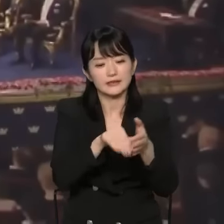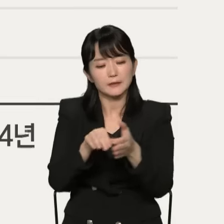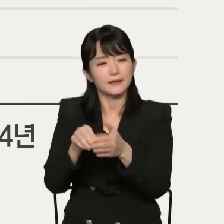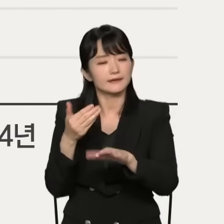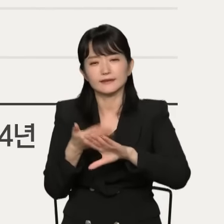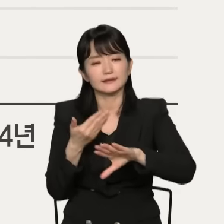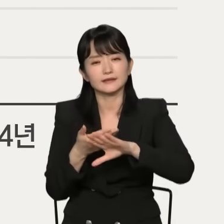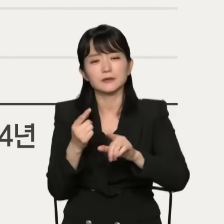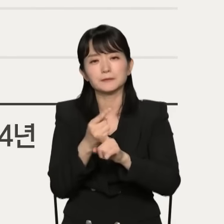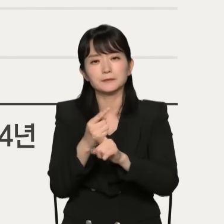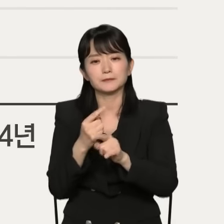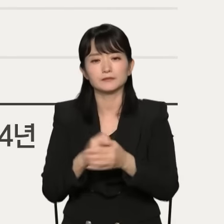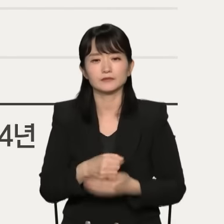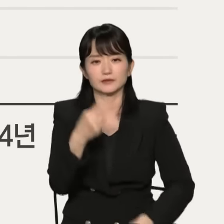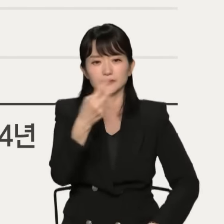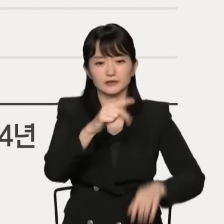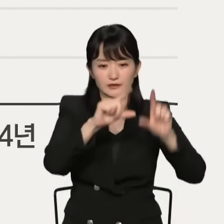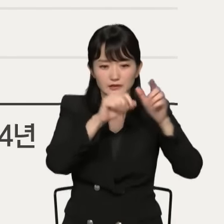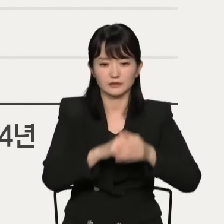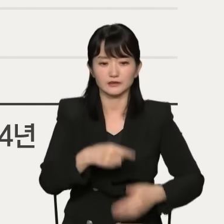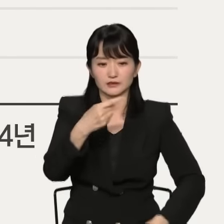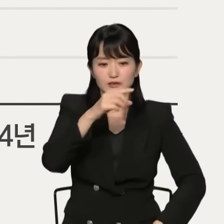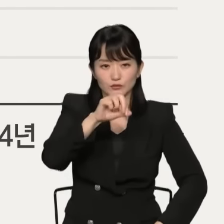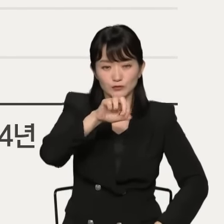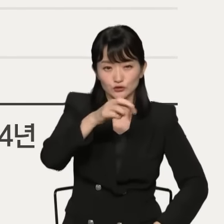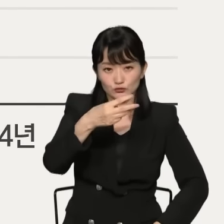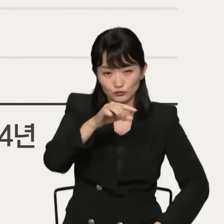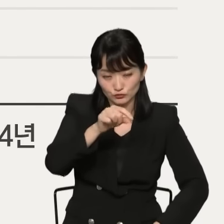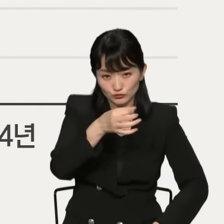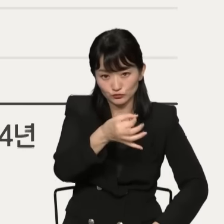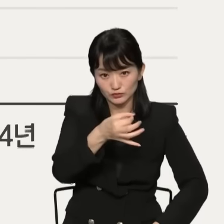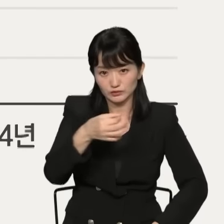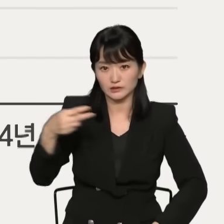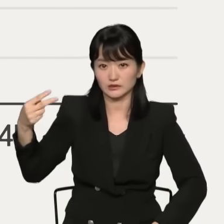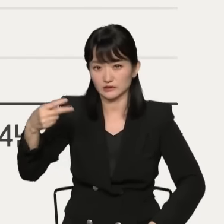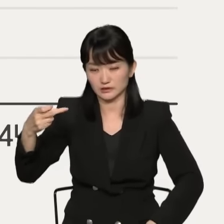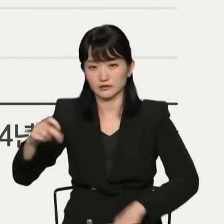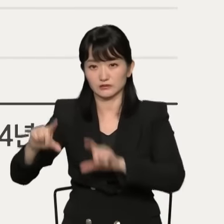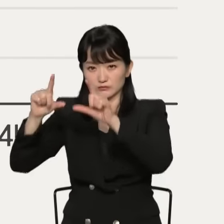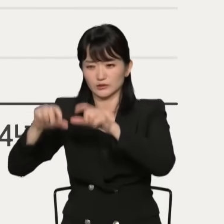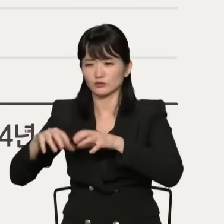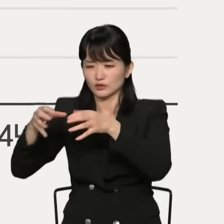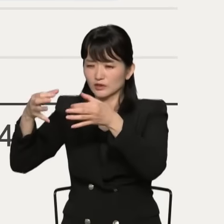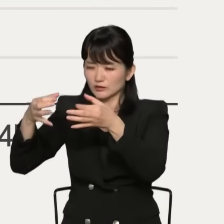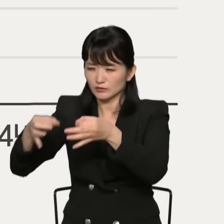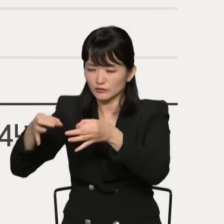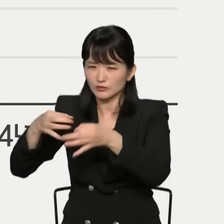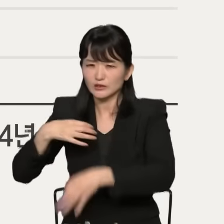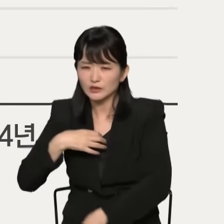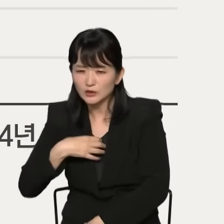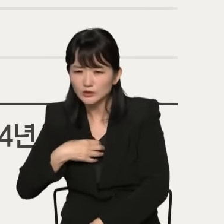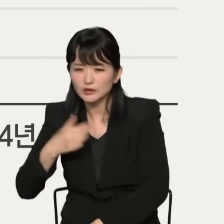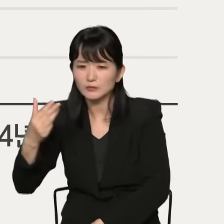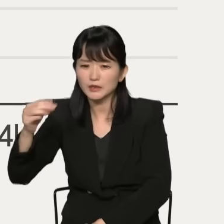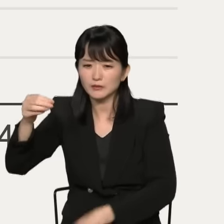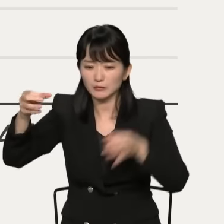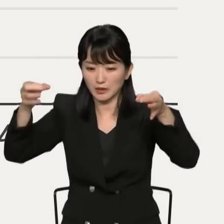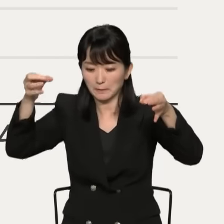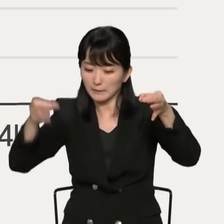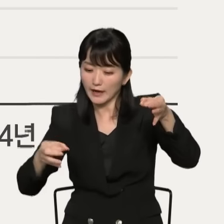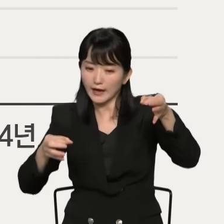달라졌습니다. 2000년대 들어 1,000만 크로나였던 상금은 2012년 글로벌 금융위기 때 800만 크로나로